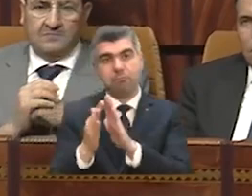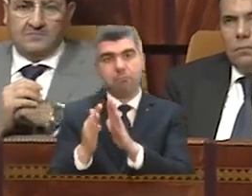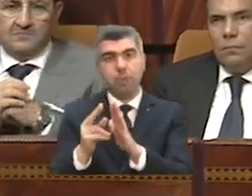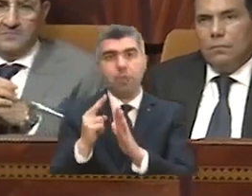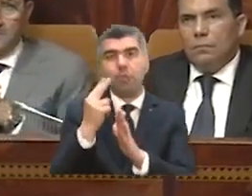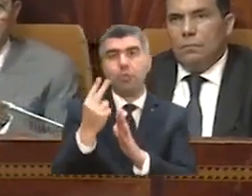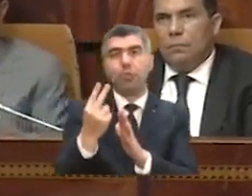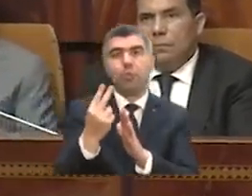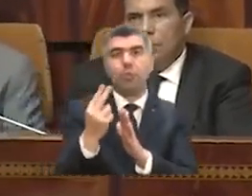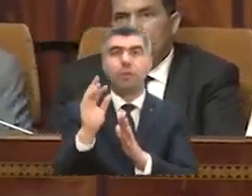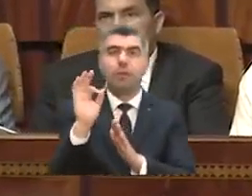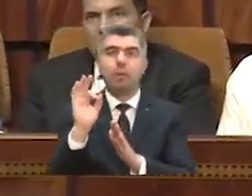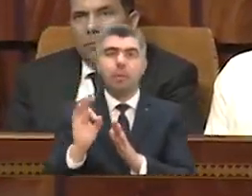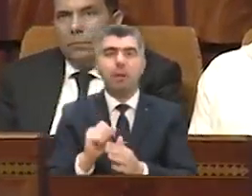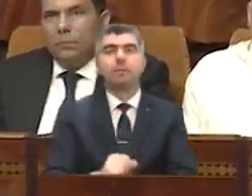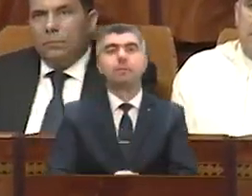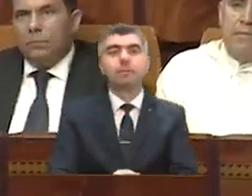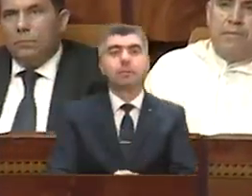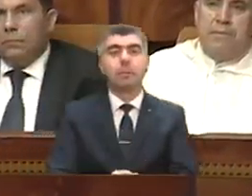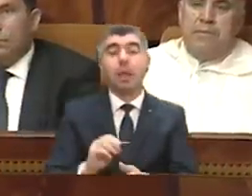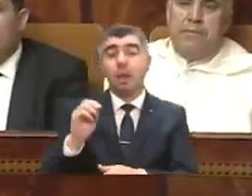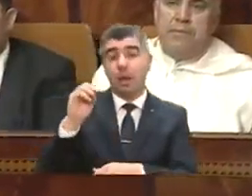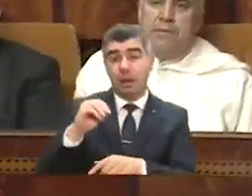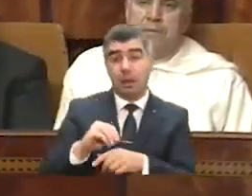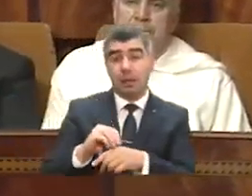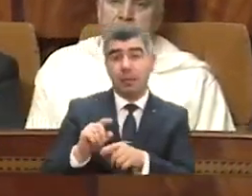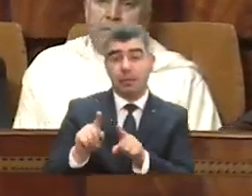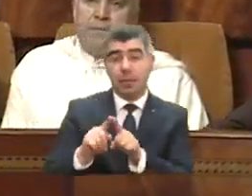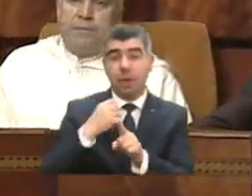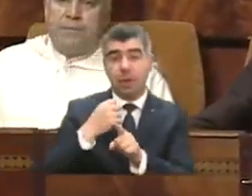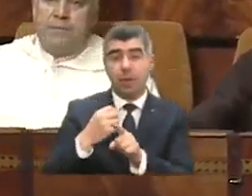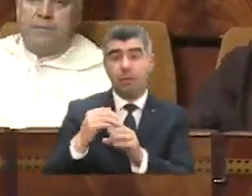نقطتين. كما عرفت تحويلات المغاربة المقيمين